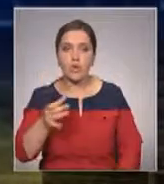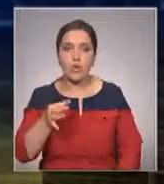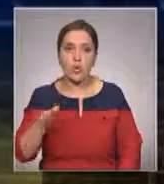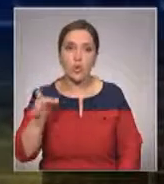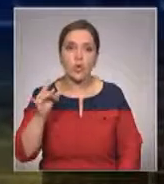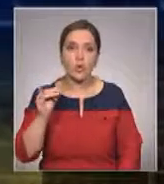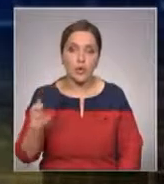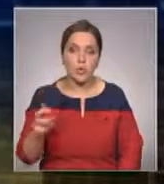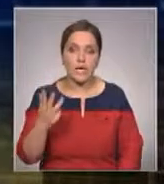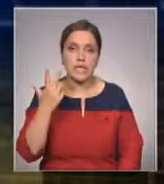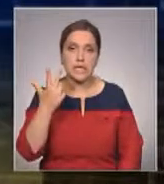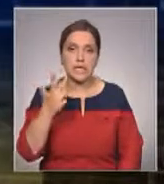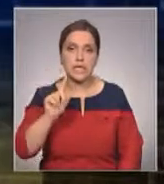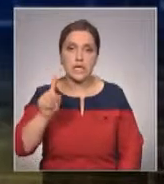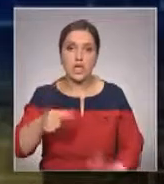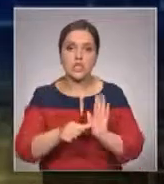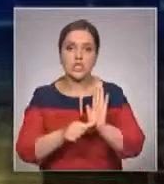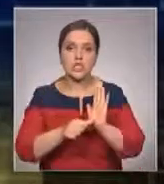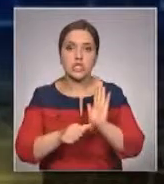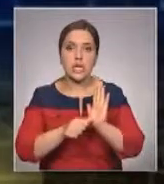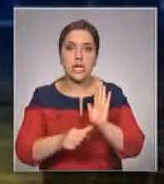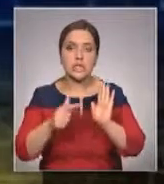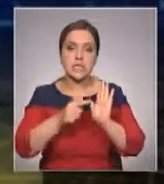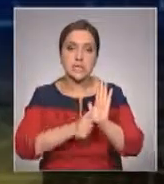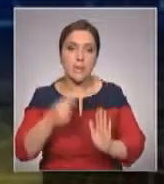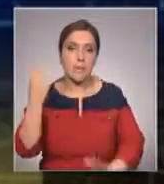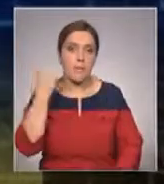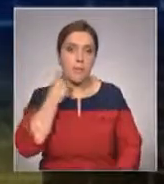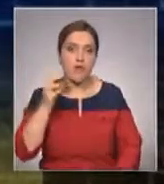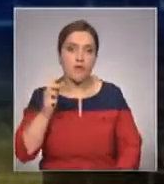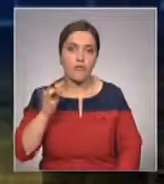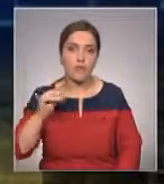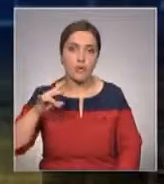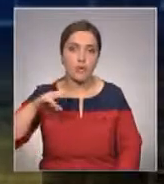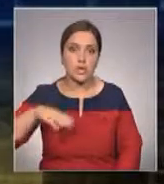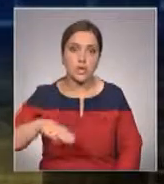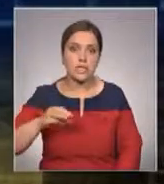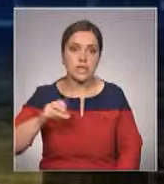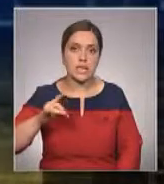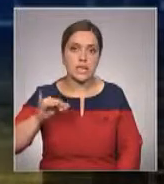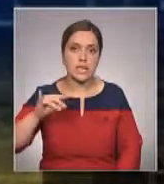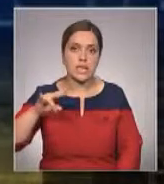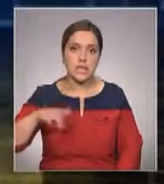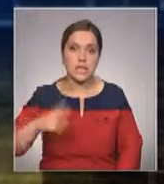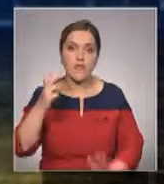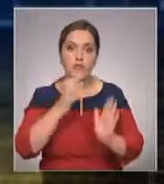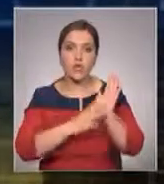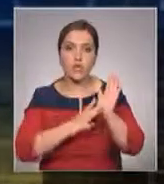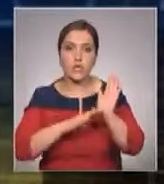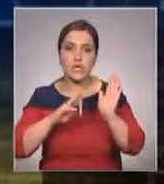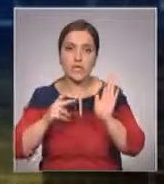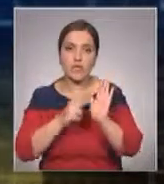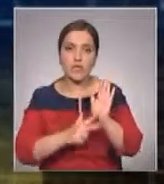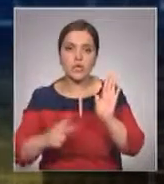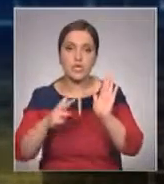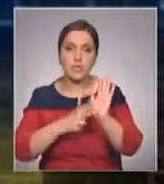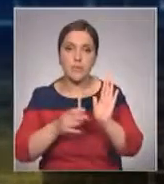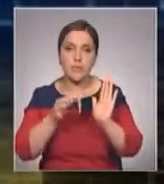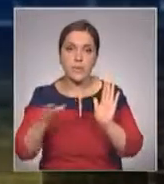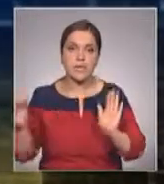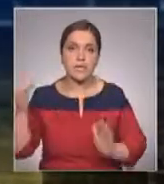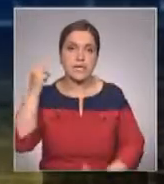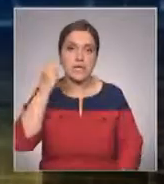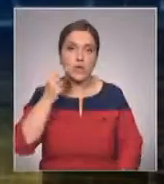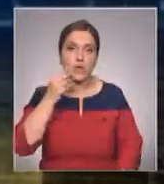рубль 3,67, британский фунт стерлингов стоит 290 тенге 87 тинов и курс